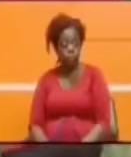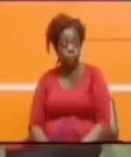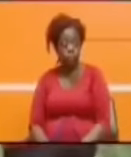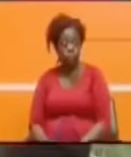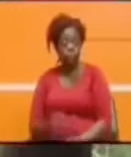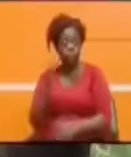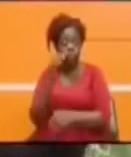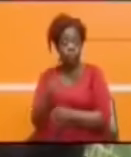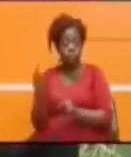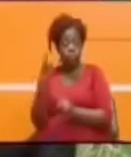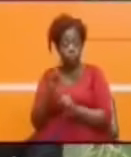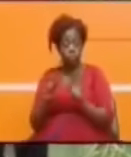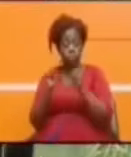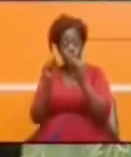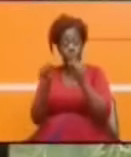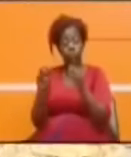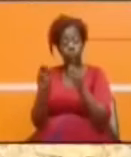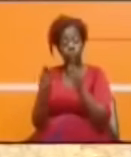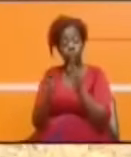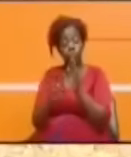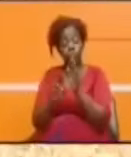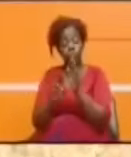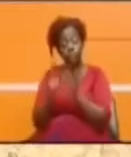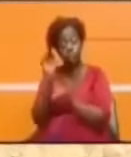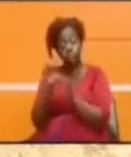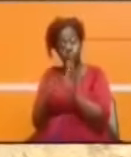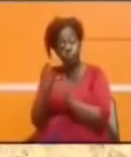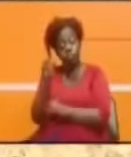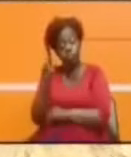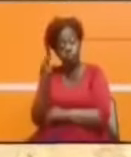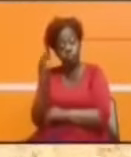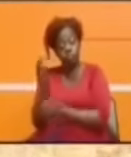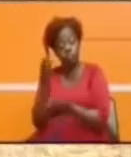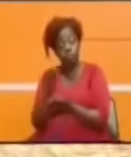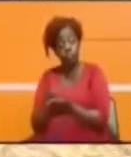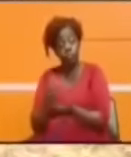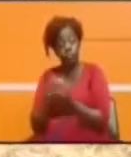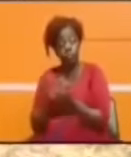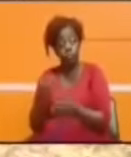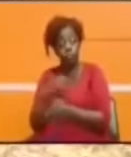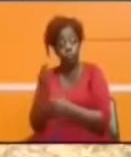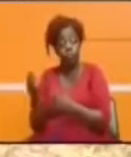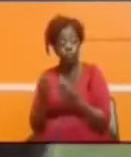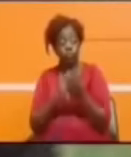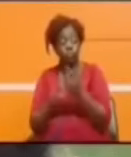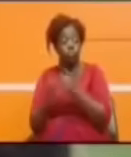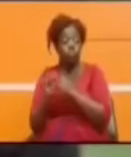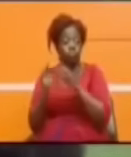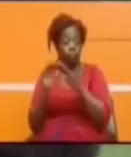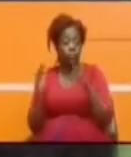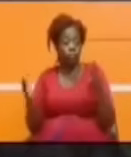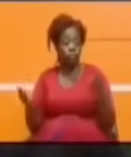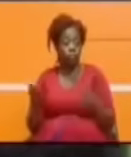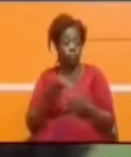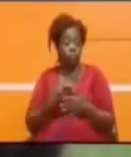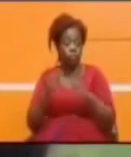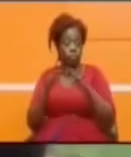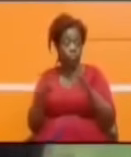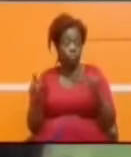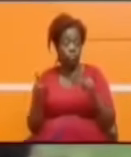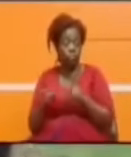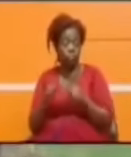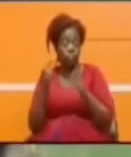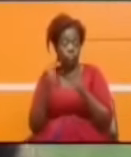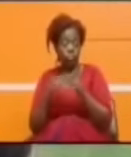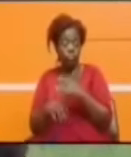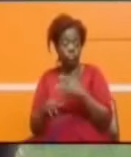You are supposed to be there. Kino kidiridde abatuuze okuddukira mu ofiisi ya ssaabaminisita nga basaba abayambe ku mugagga eyaleese abakuumi ku ttaka ku balina ebibanja nga kigambibwa